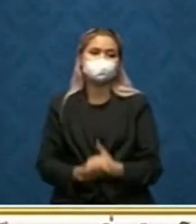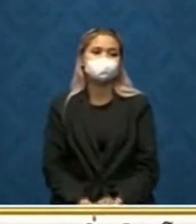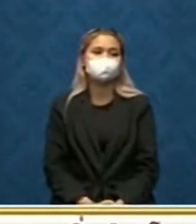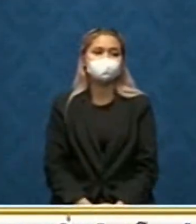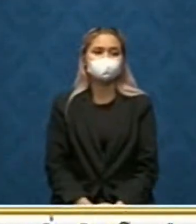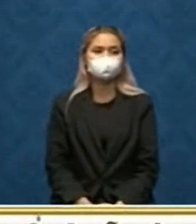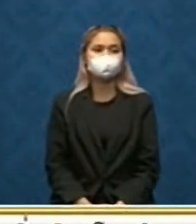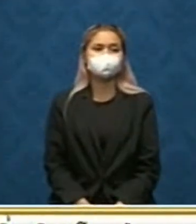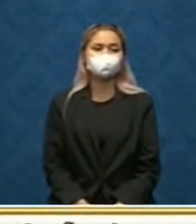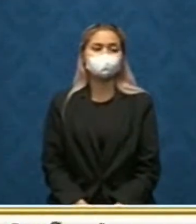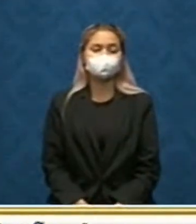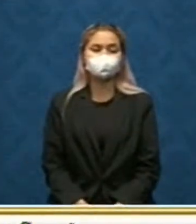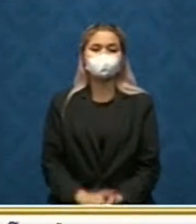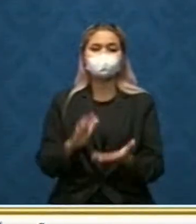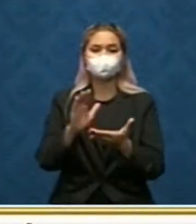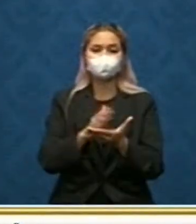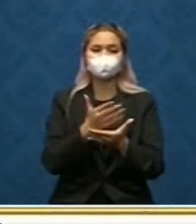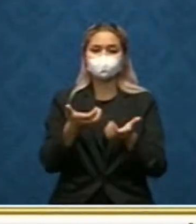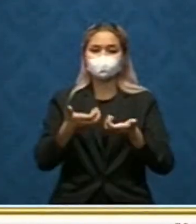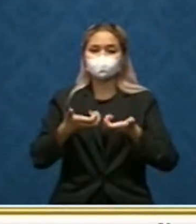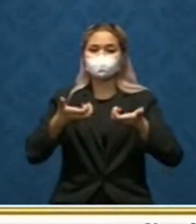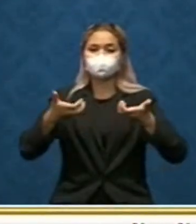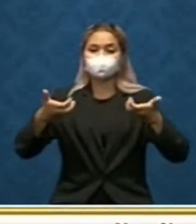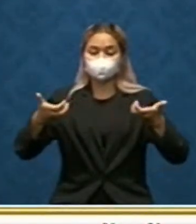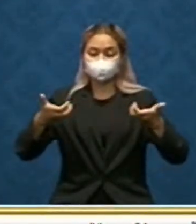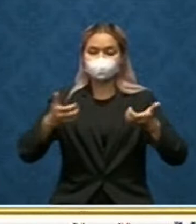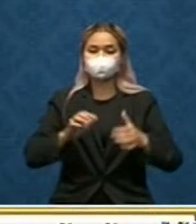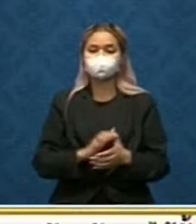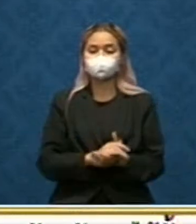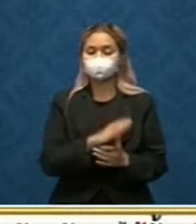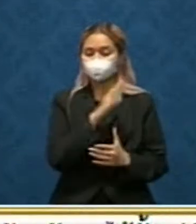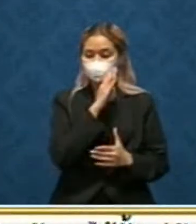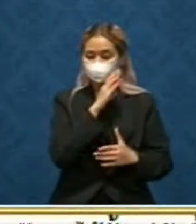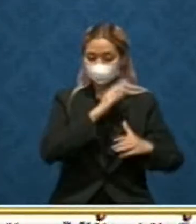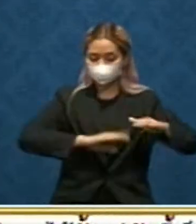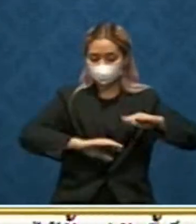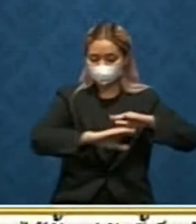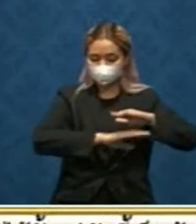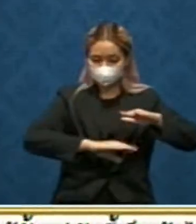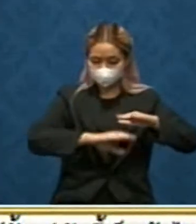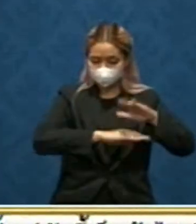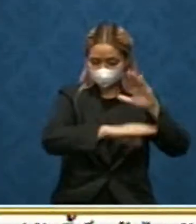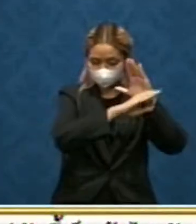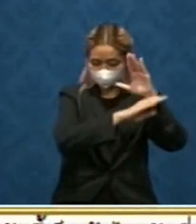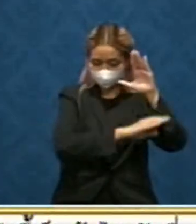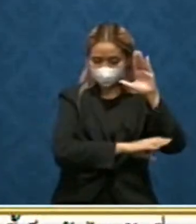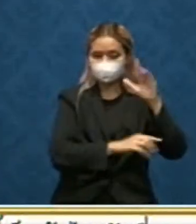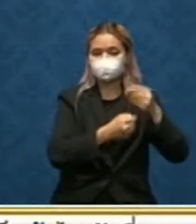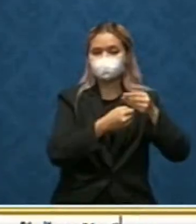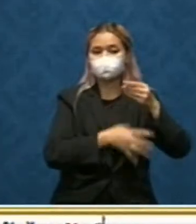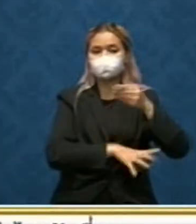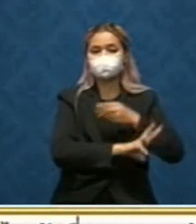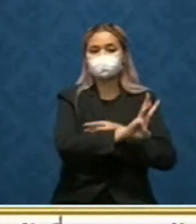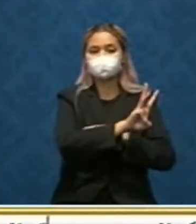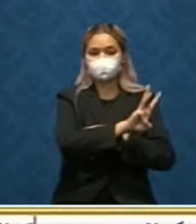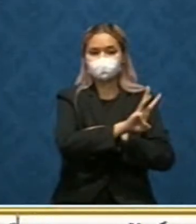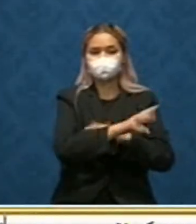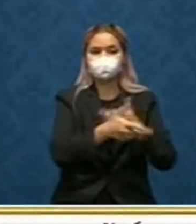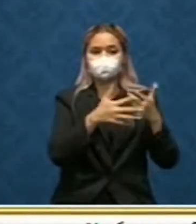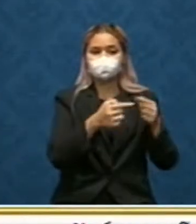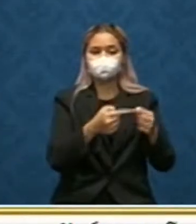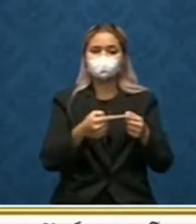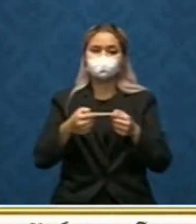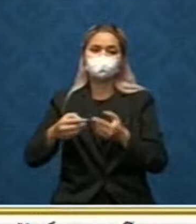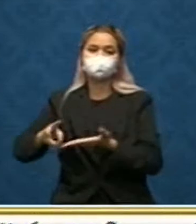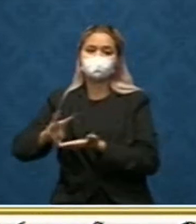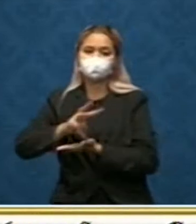ทีนี้มาแกเยะดูสว่าการศึษาขั้นพ้ฐานนี่อยู่อดับ uch นะแต่อุหดมศึษาfi